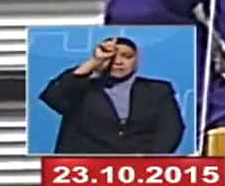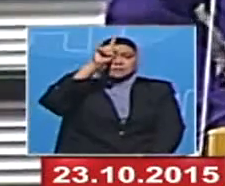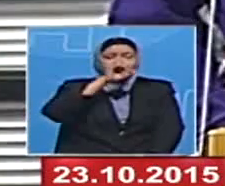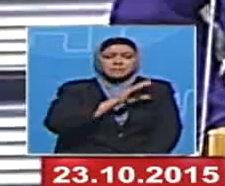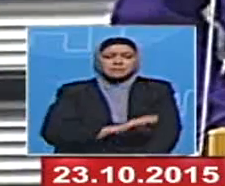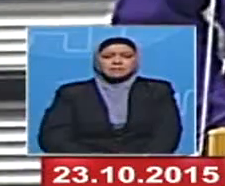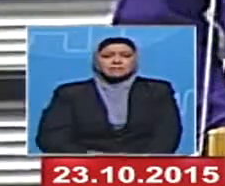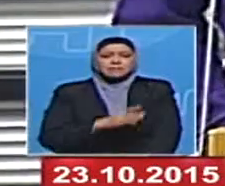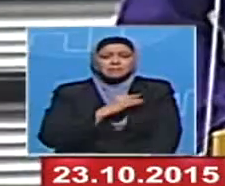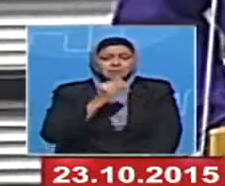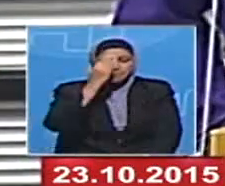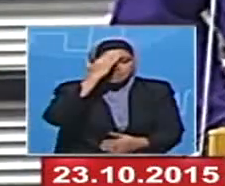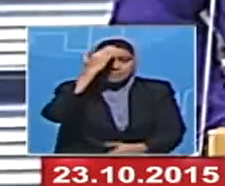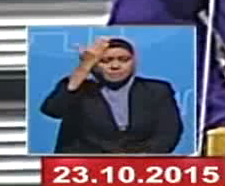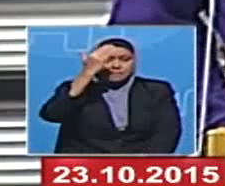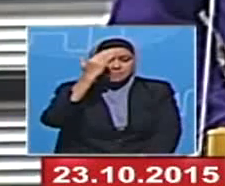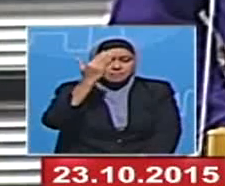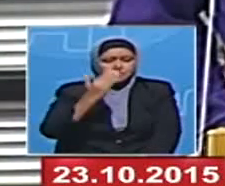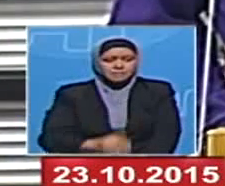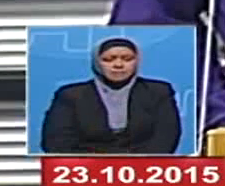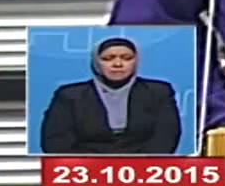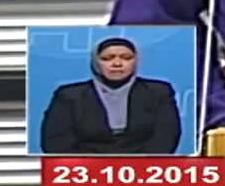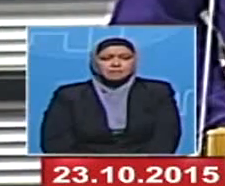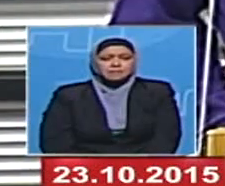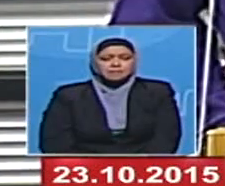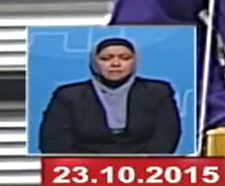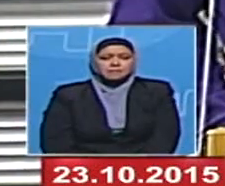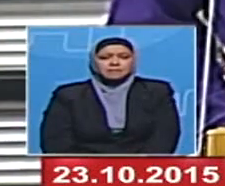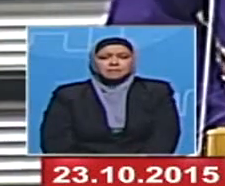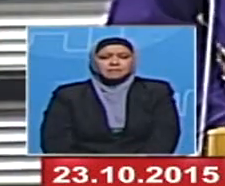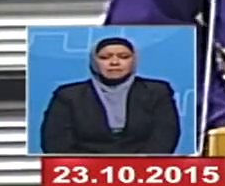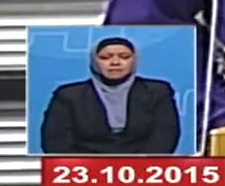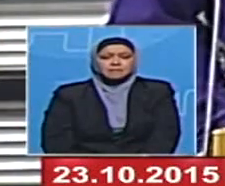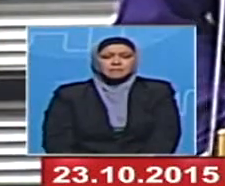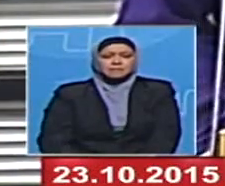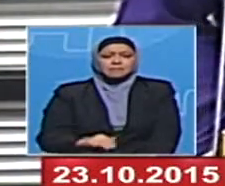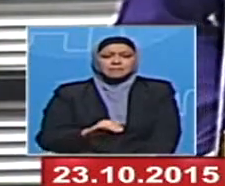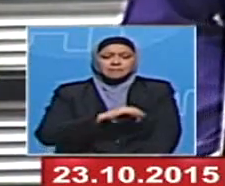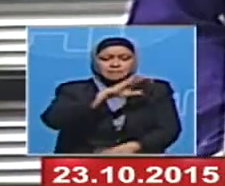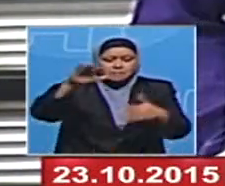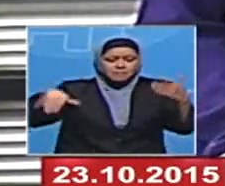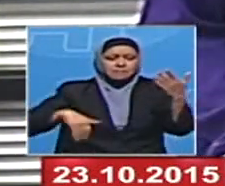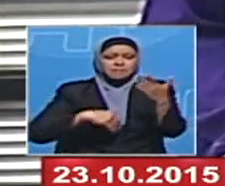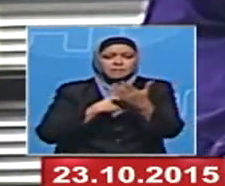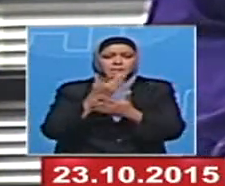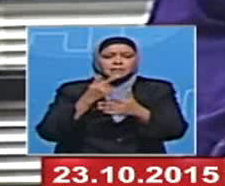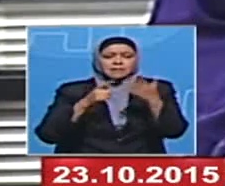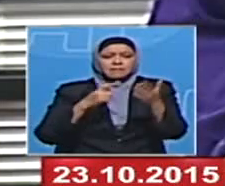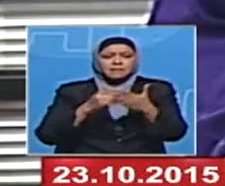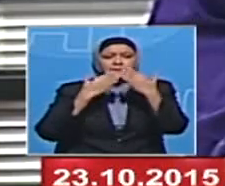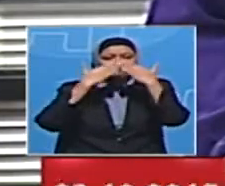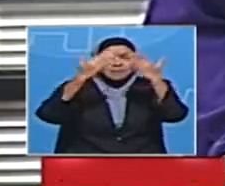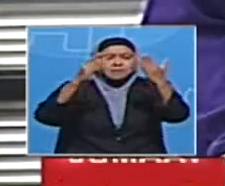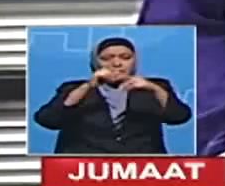Bismillahirrahmanirrahim Alhamdulillahi rabbil alamin wabihi nastain segala puji-puji bagi Allah